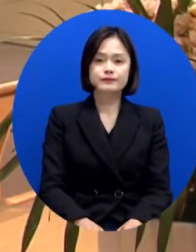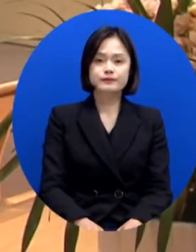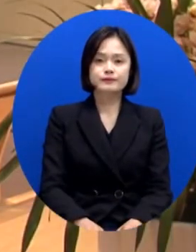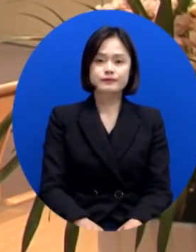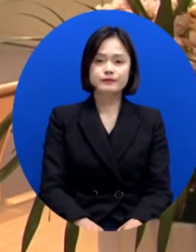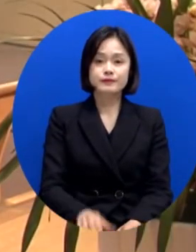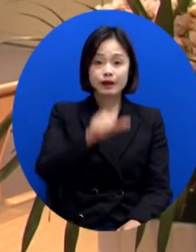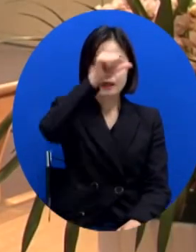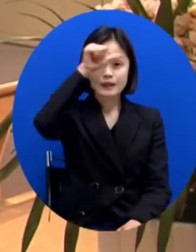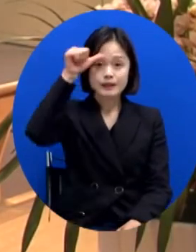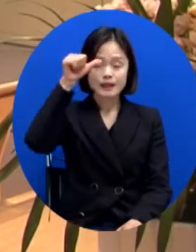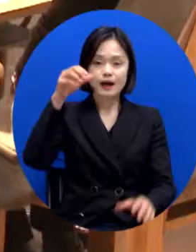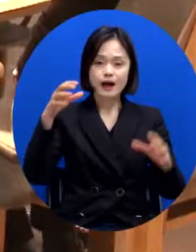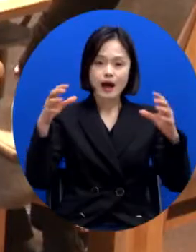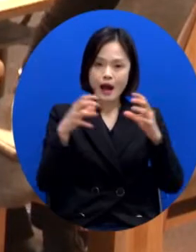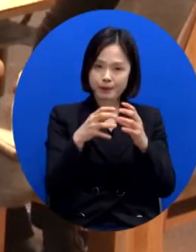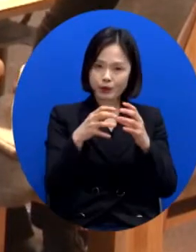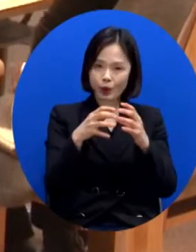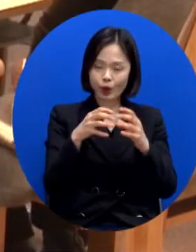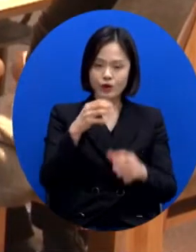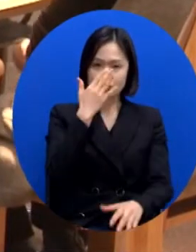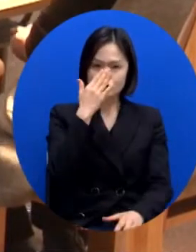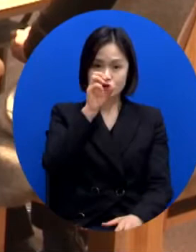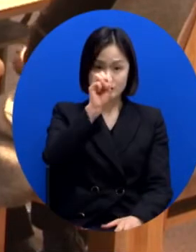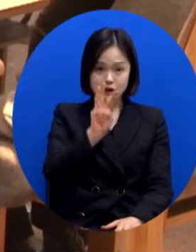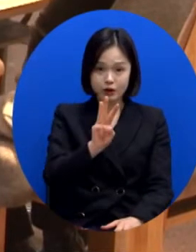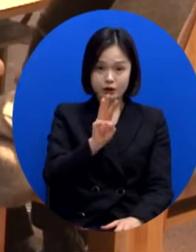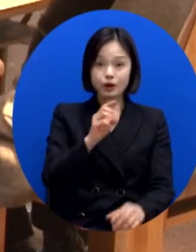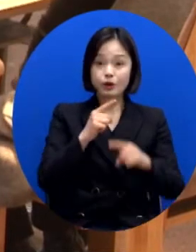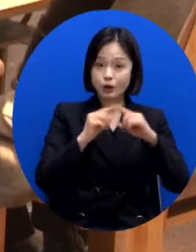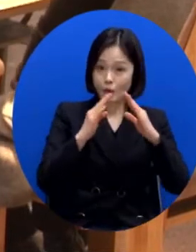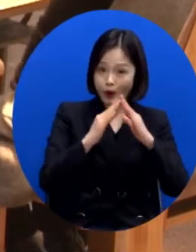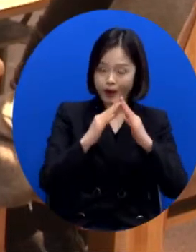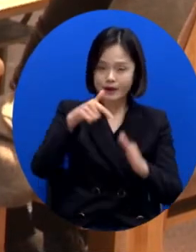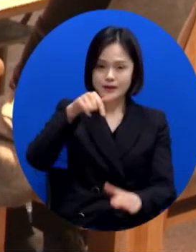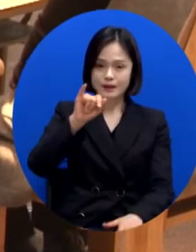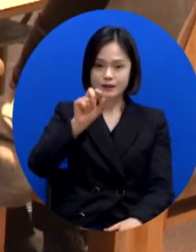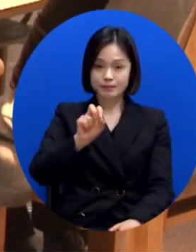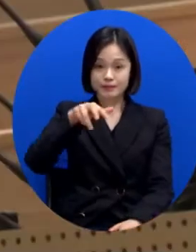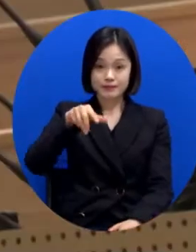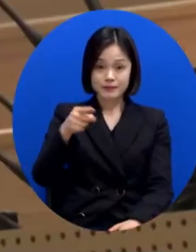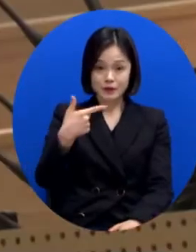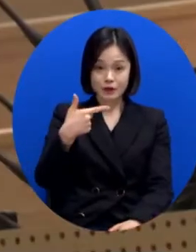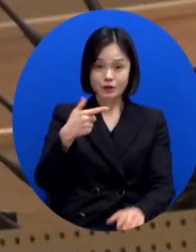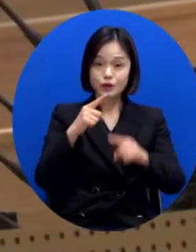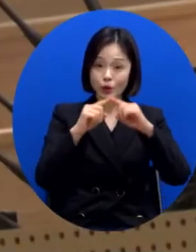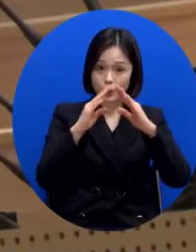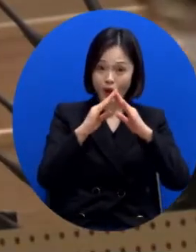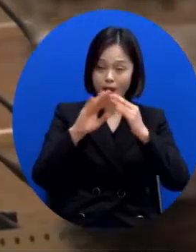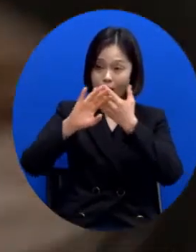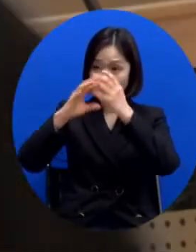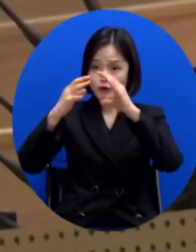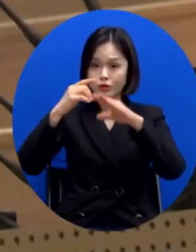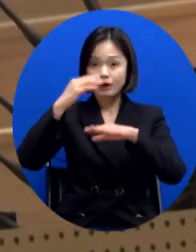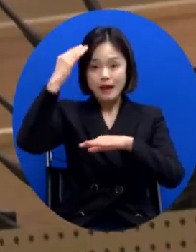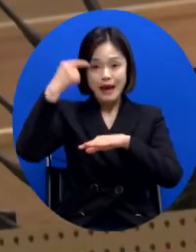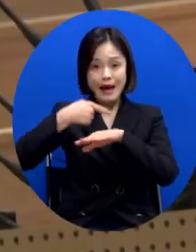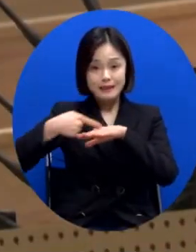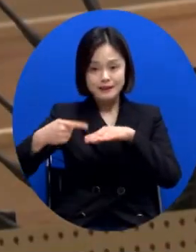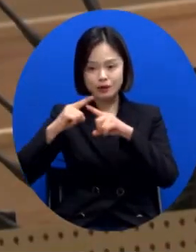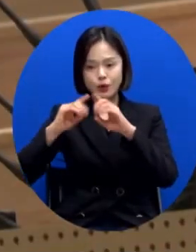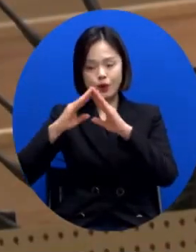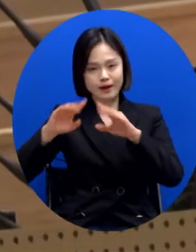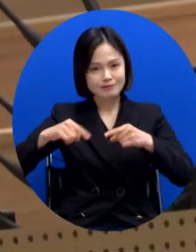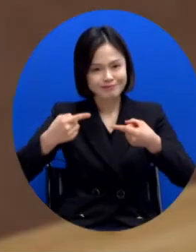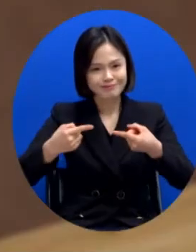순천 벧엘교회 구세군 김청 교회 등 초교파 교회들과 해외 한인교회 에서도 동참 했으며 시민단체와